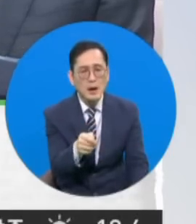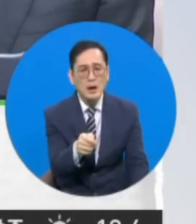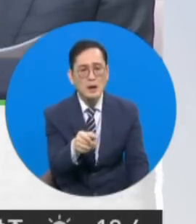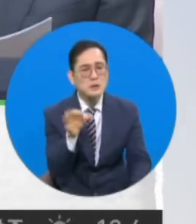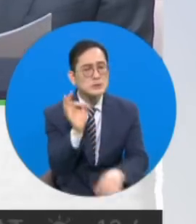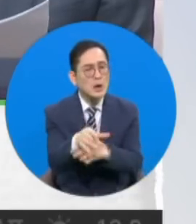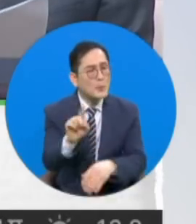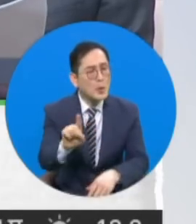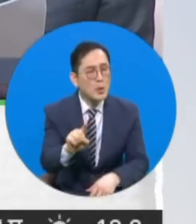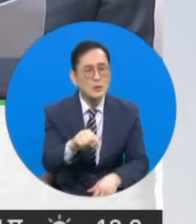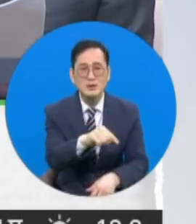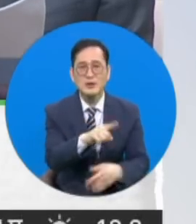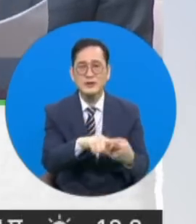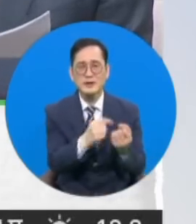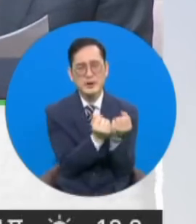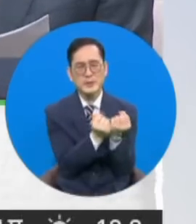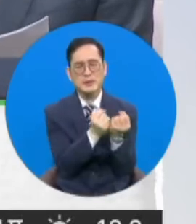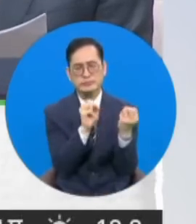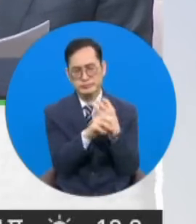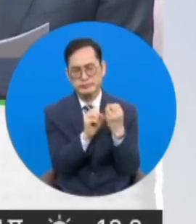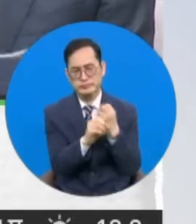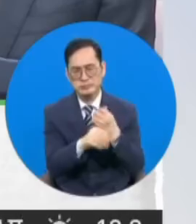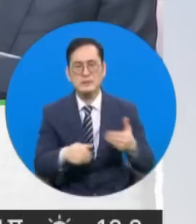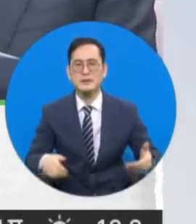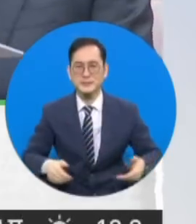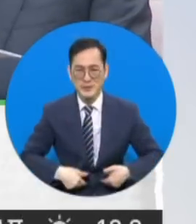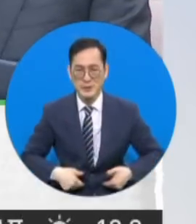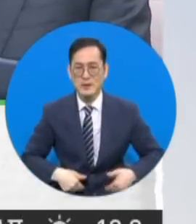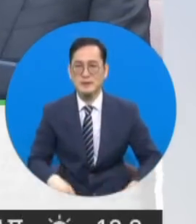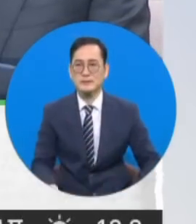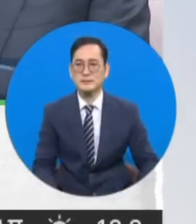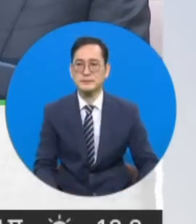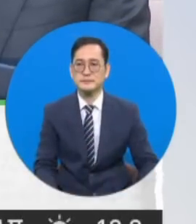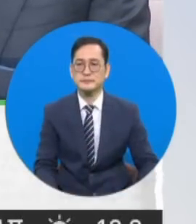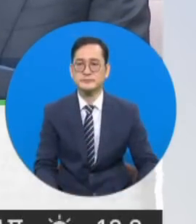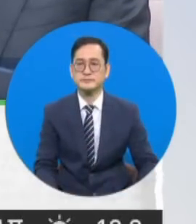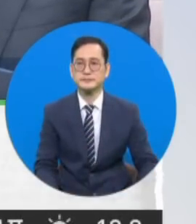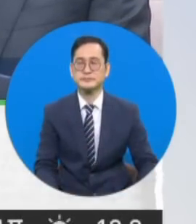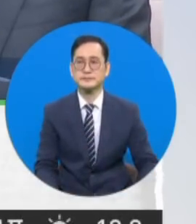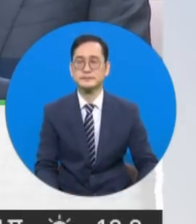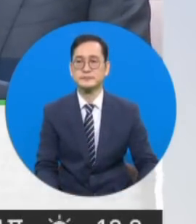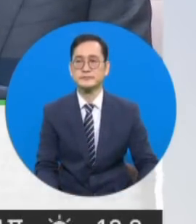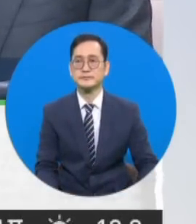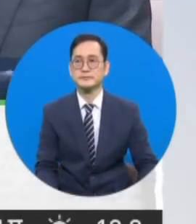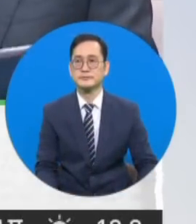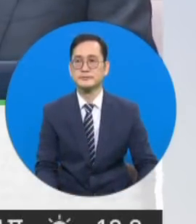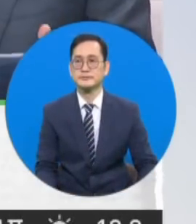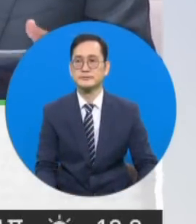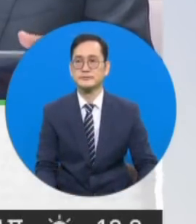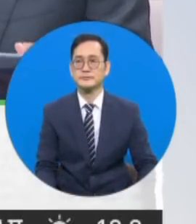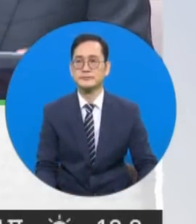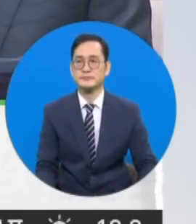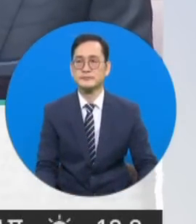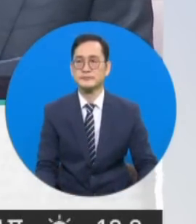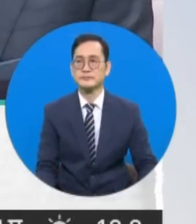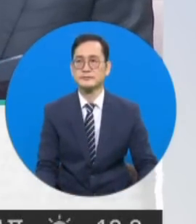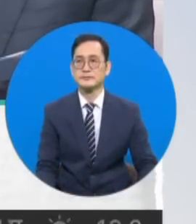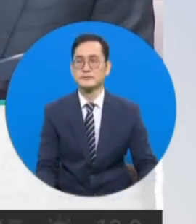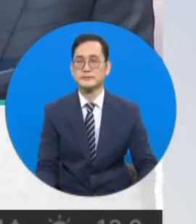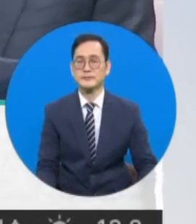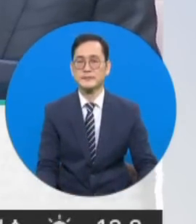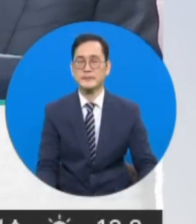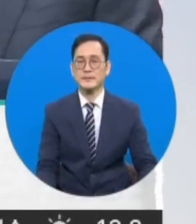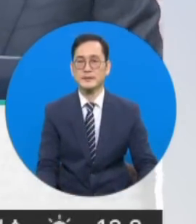아마이 부분에 대한 설명도 추가로 이어질 것 같아라는 생각이 듭니다 다만 코인을 뭐 80 80만